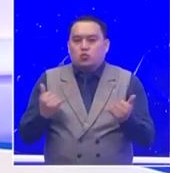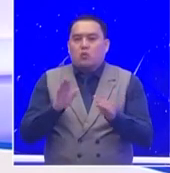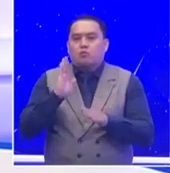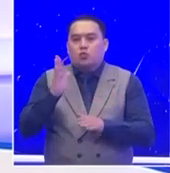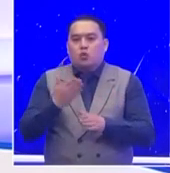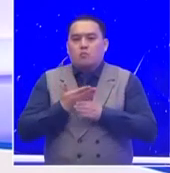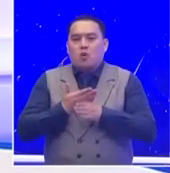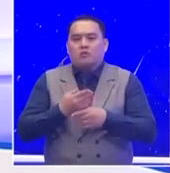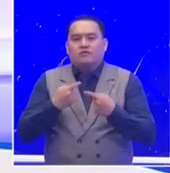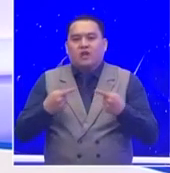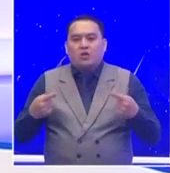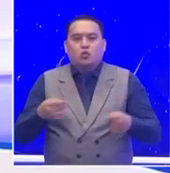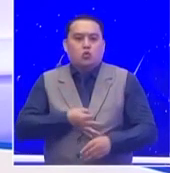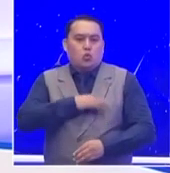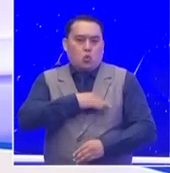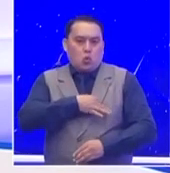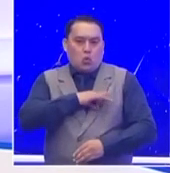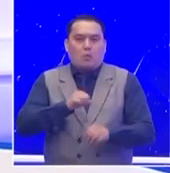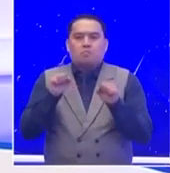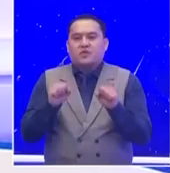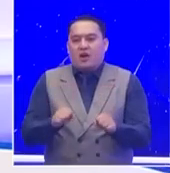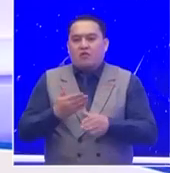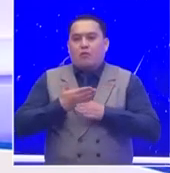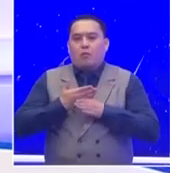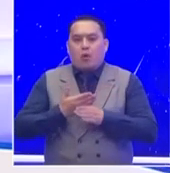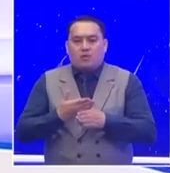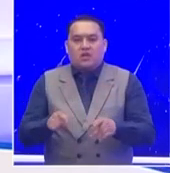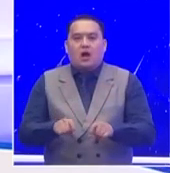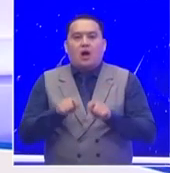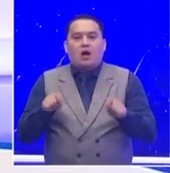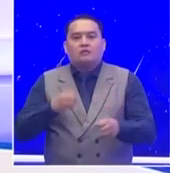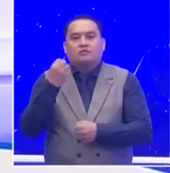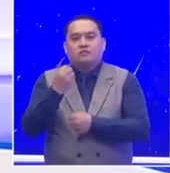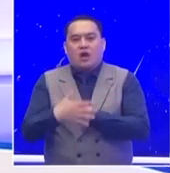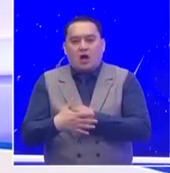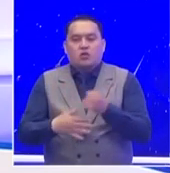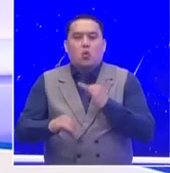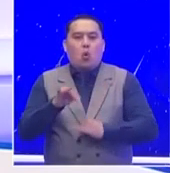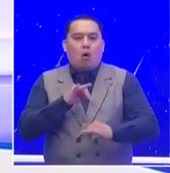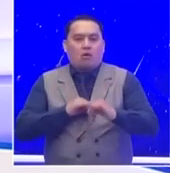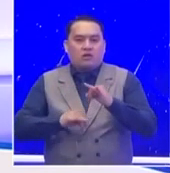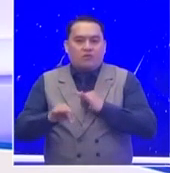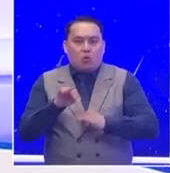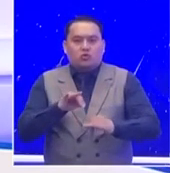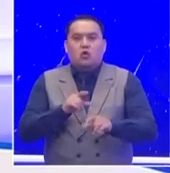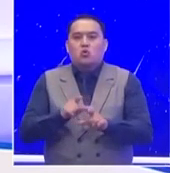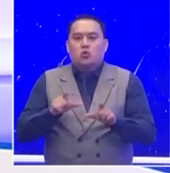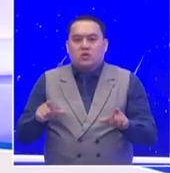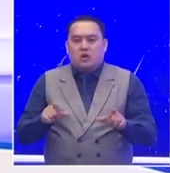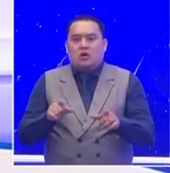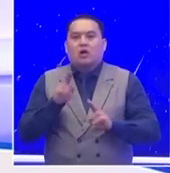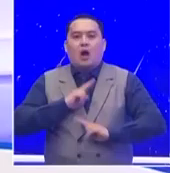будут оказывать всяческую юридическую и правовую помощь. Также центр станет открытой диалоговой площадкой для